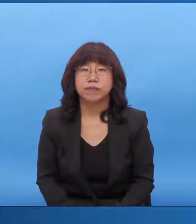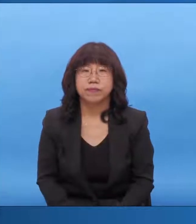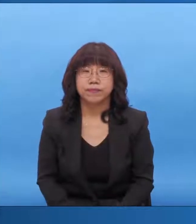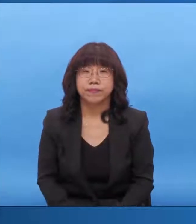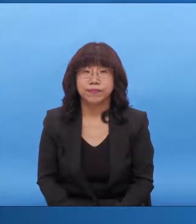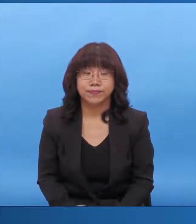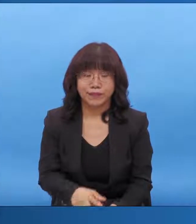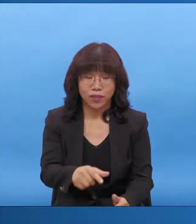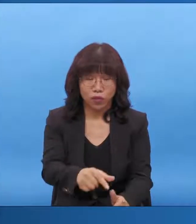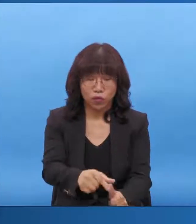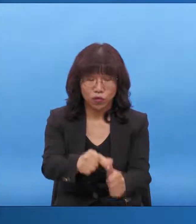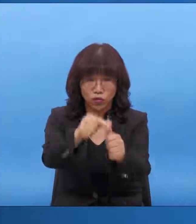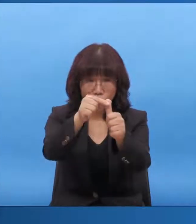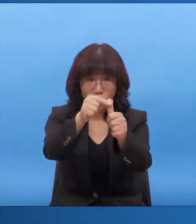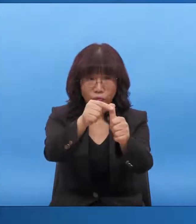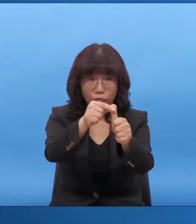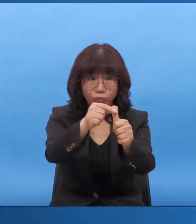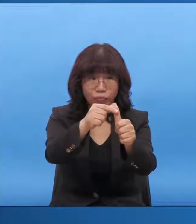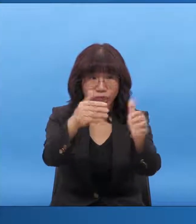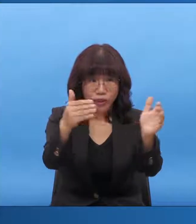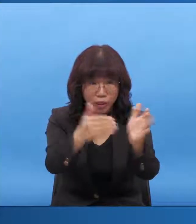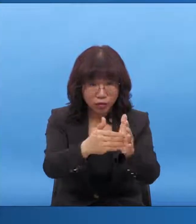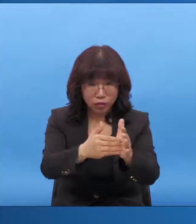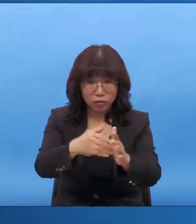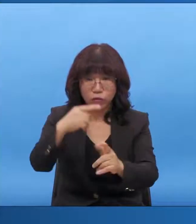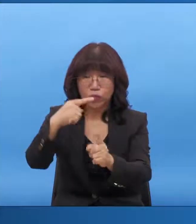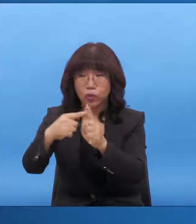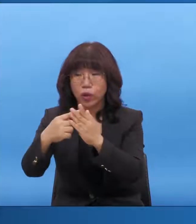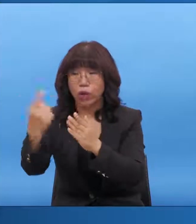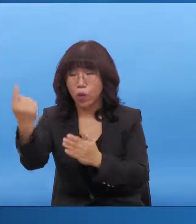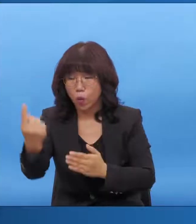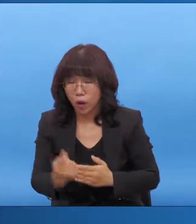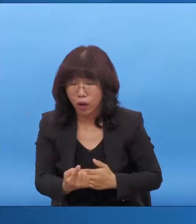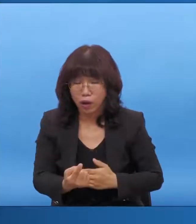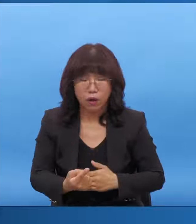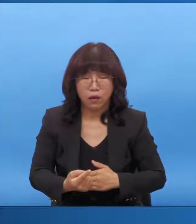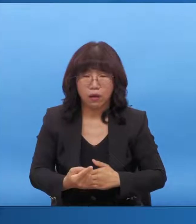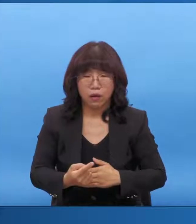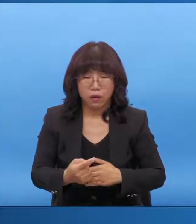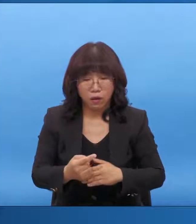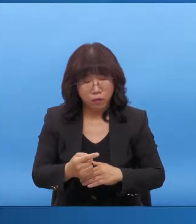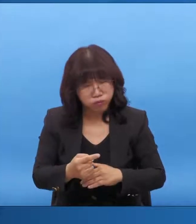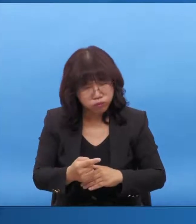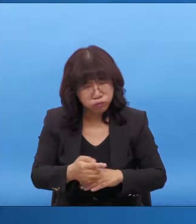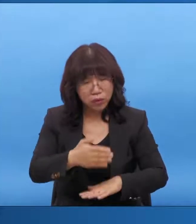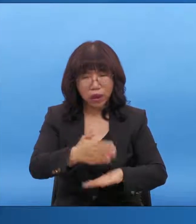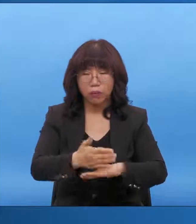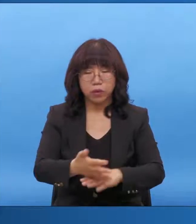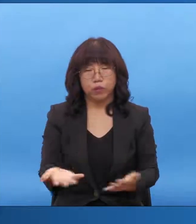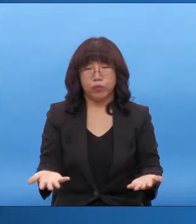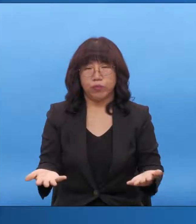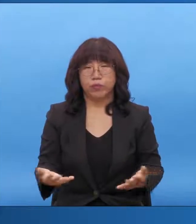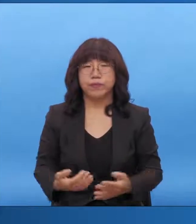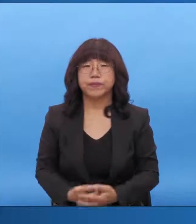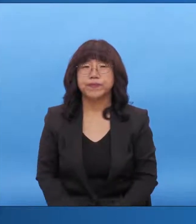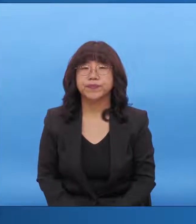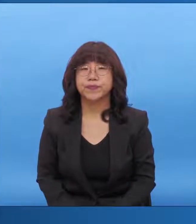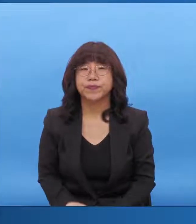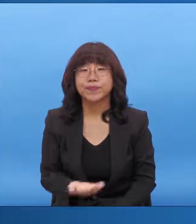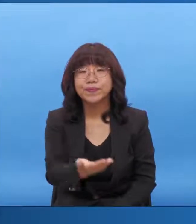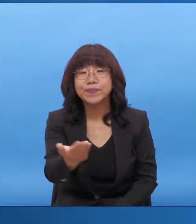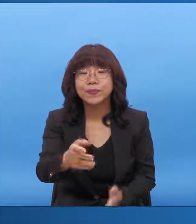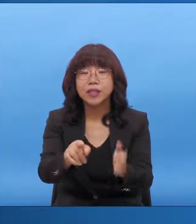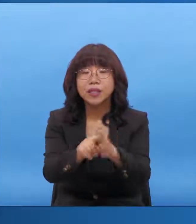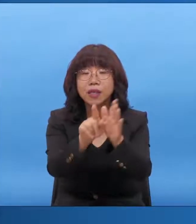구원받고 교회 왔는데 감사도 없어요. Having received salvation, coming to church, but they have no thanksgiving. 여러분이 신앙생활하는